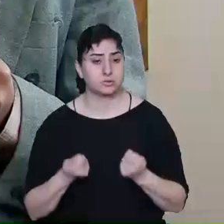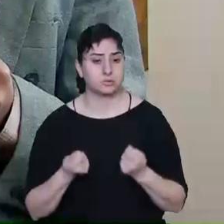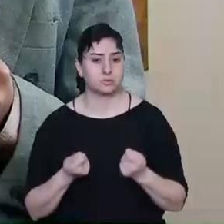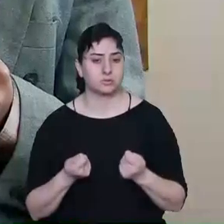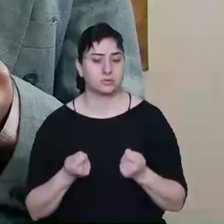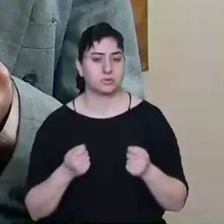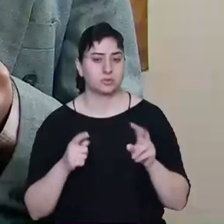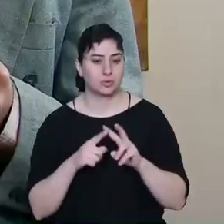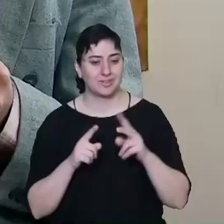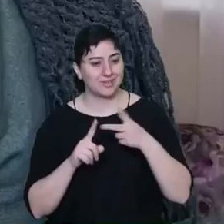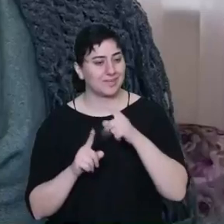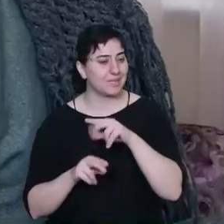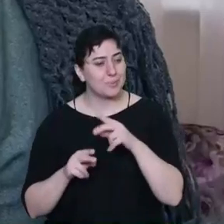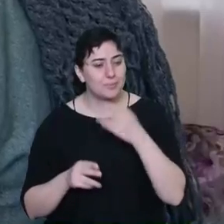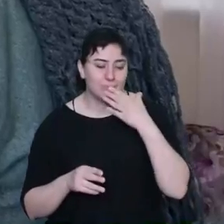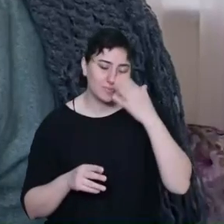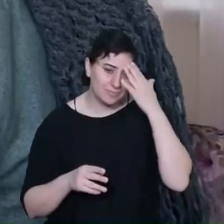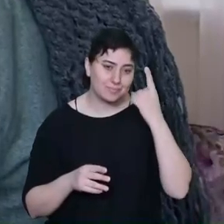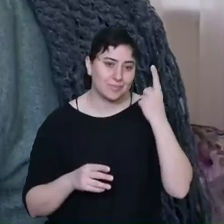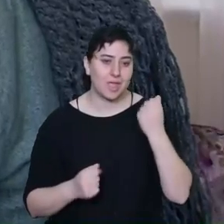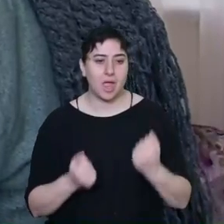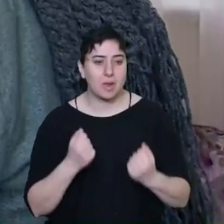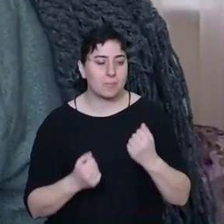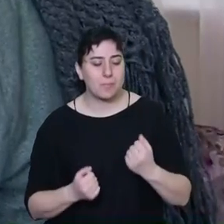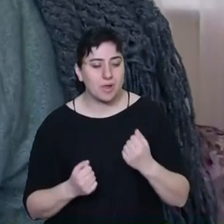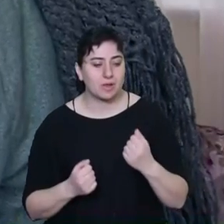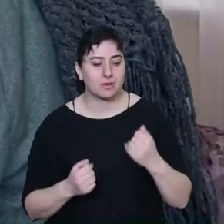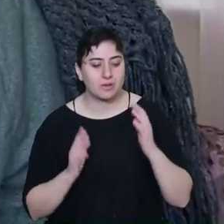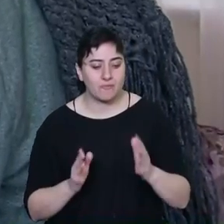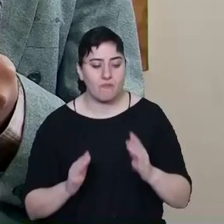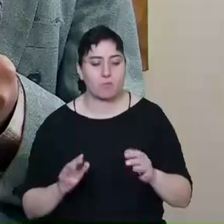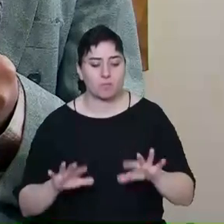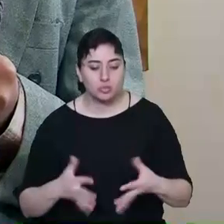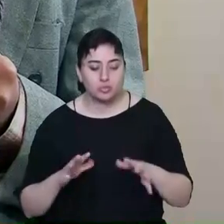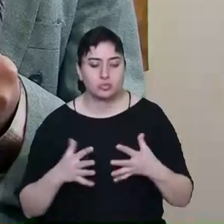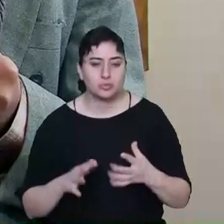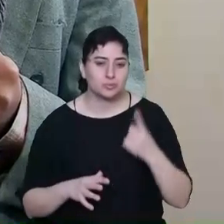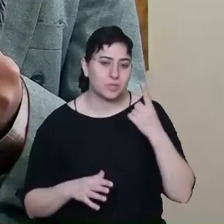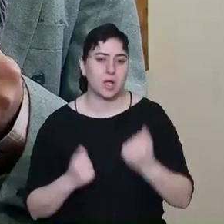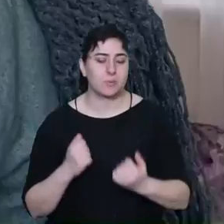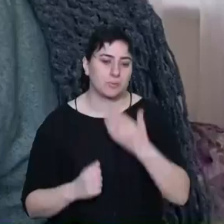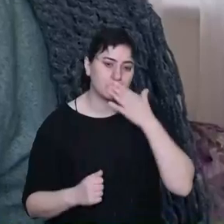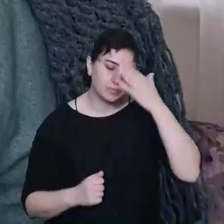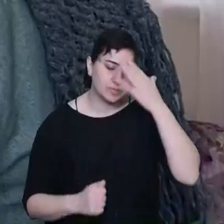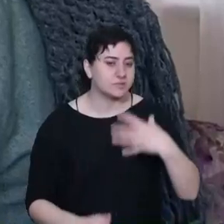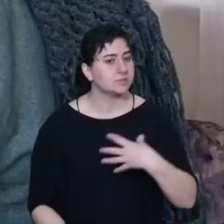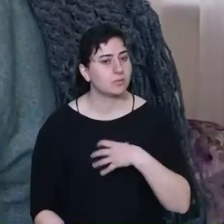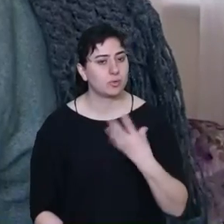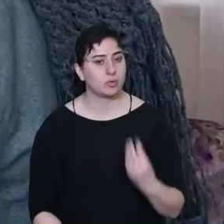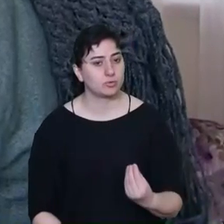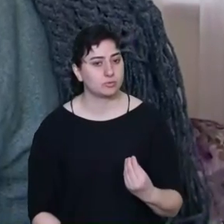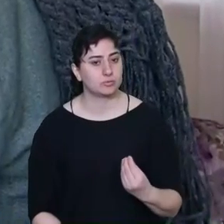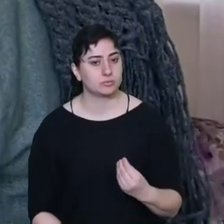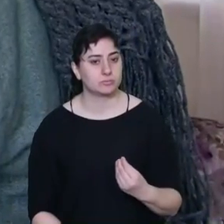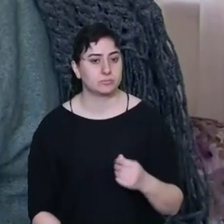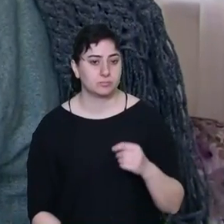çalışırsan... ...Nurhan'ınki gibi böyle arada sırada çalışan, devamlı bozulan... ...gülüstür bir araba sahibi olabilirsin.